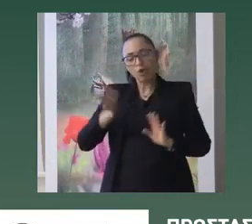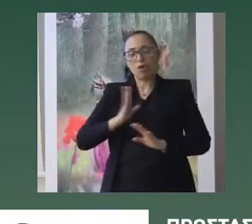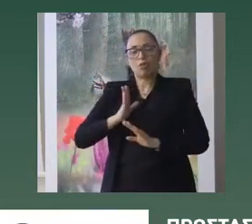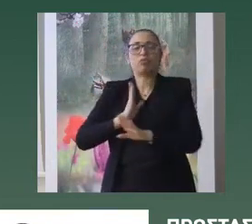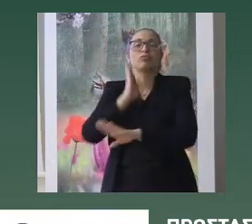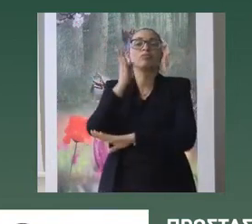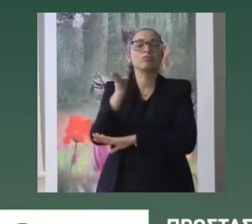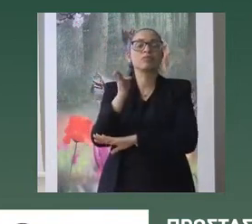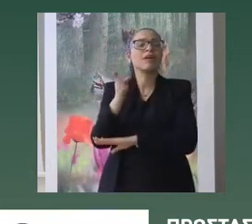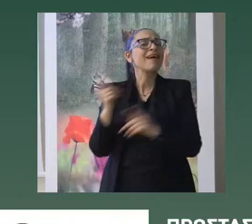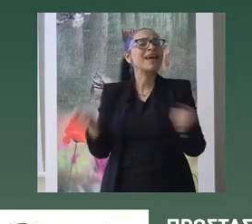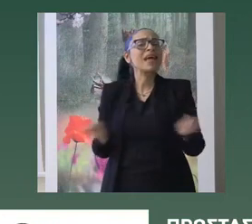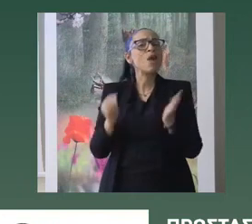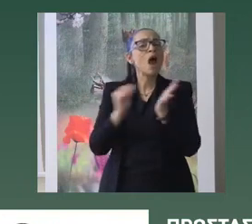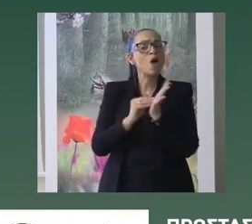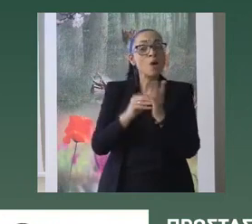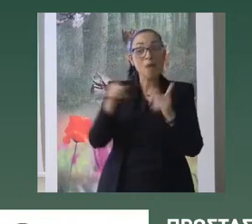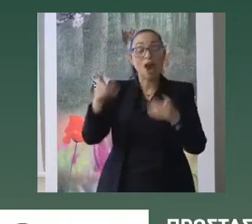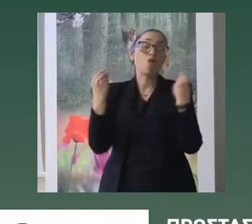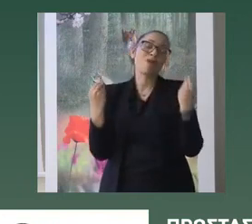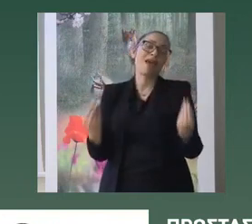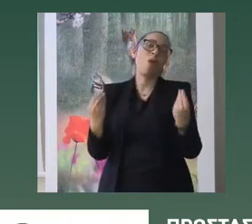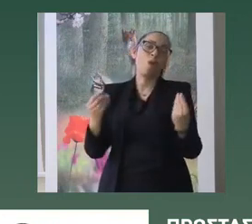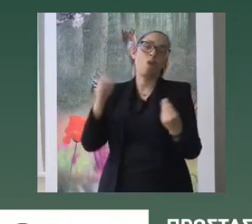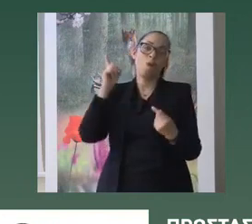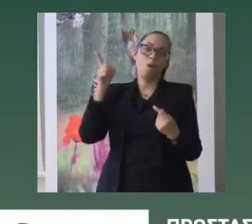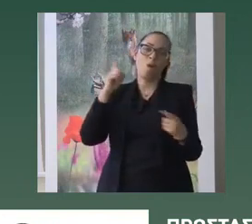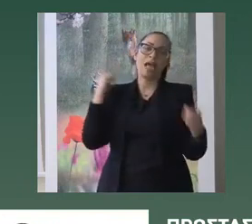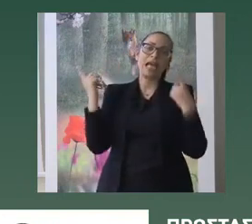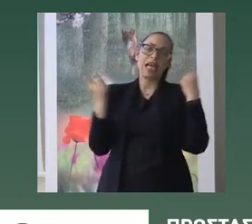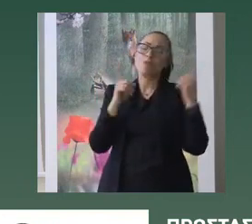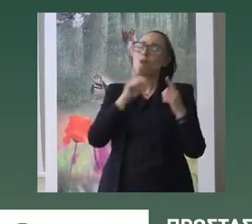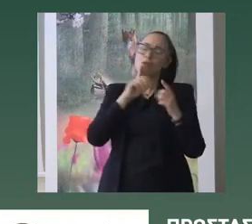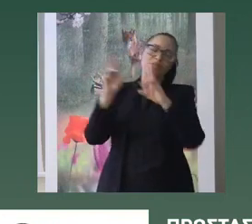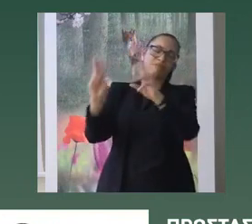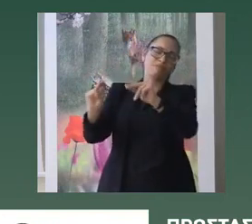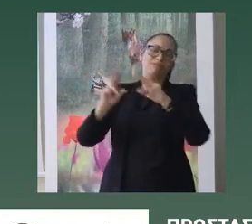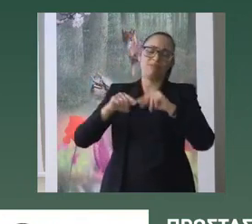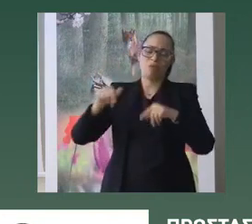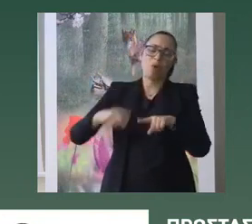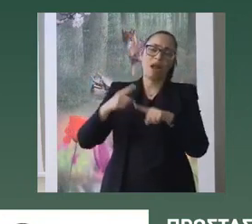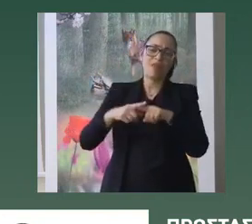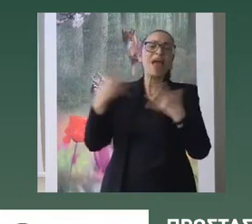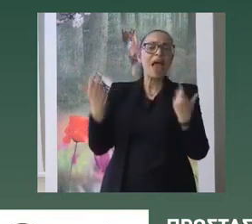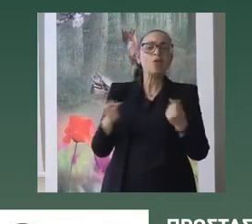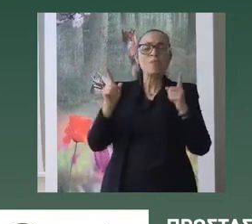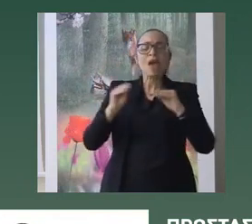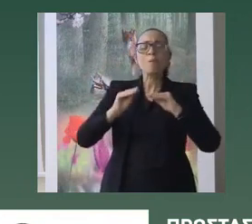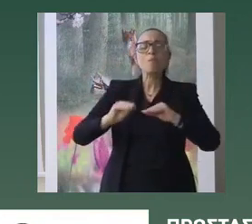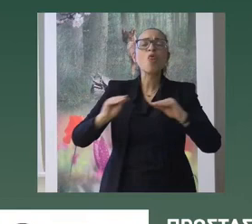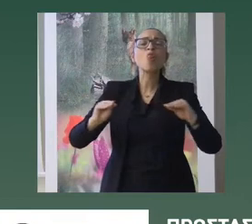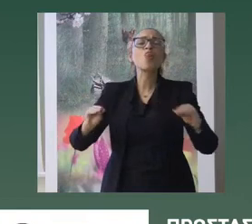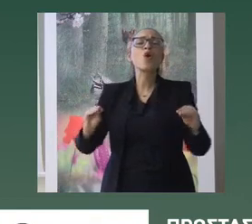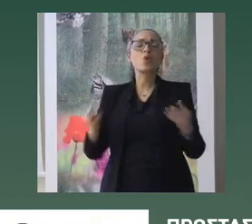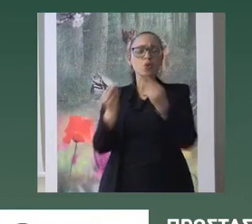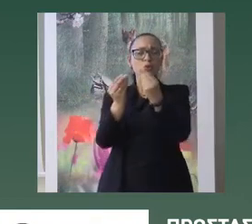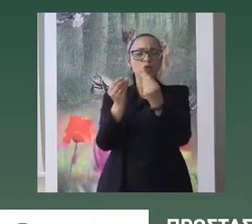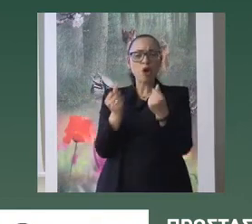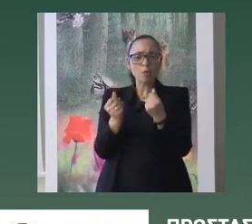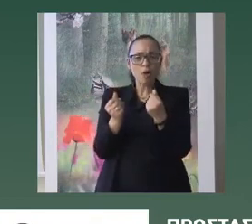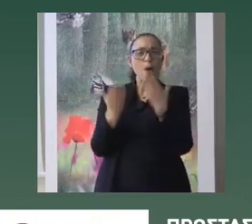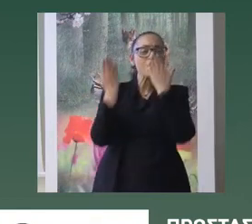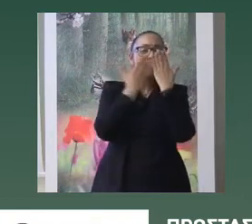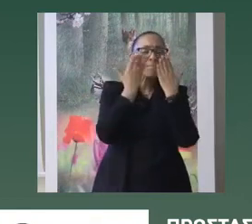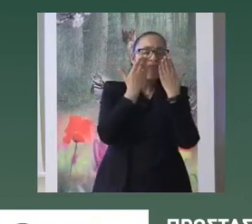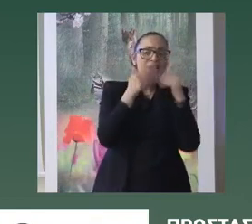πολίτης. Κάνουν και κάτι ακόμα, επειδή έχουν καλό κλίμα, σαν το δικό μας περίπου, έχουν μια παιδαγωγική προσέγγιση να βγάλουν το